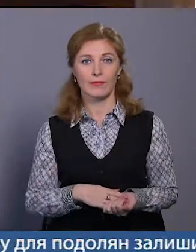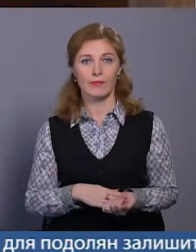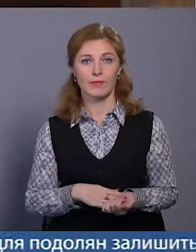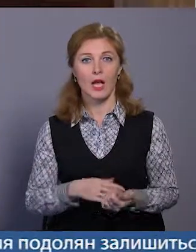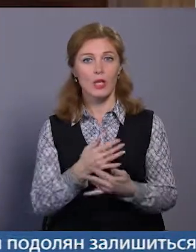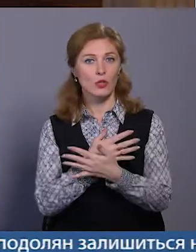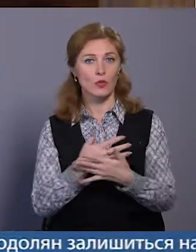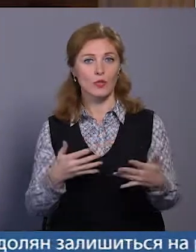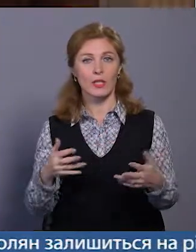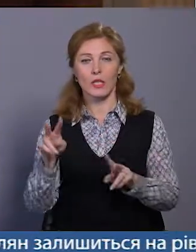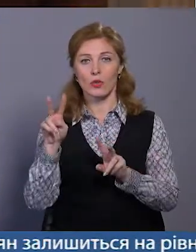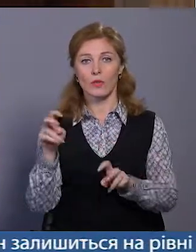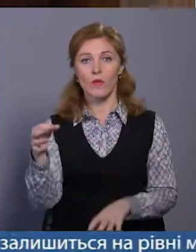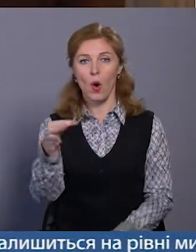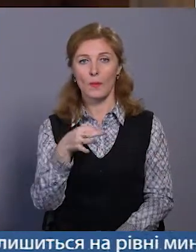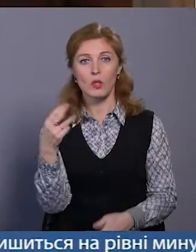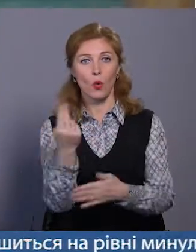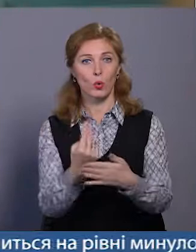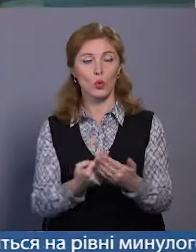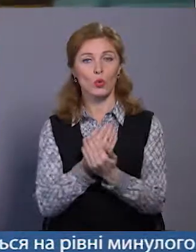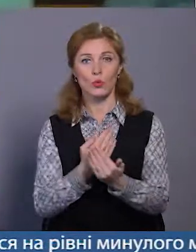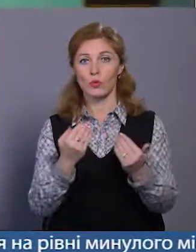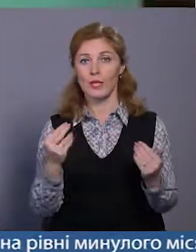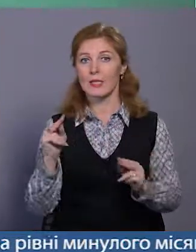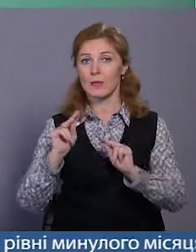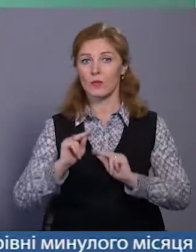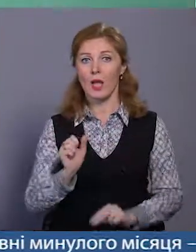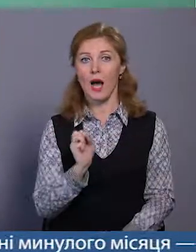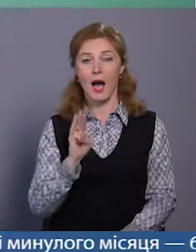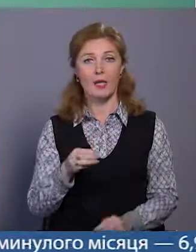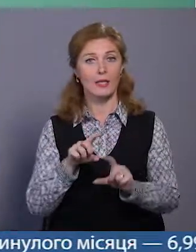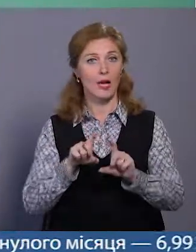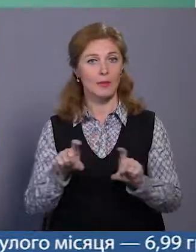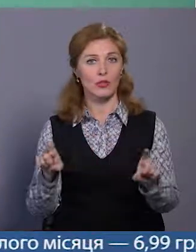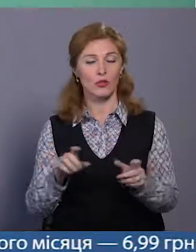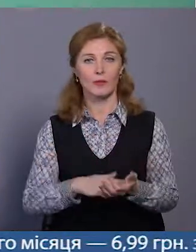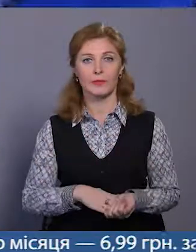Сувенір із логотипом. В обласному художньому музеї запрацювала арт-крамничка.